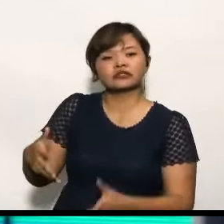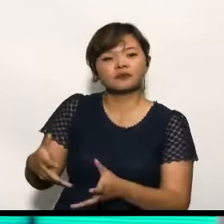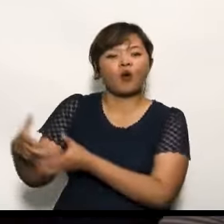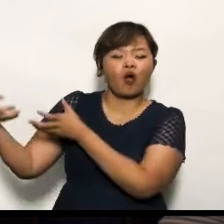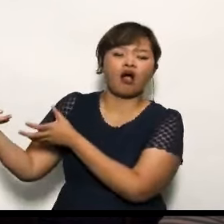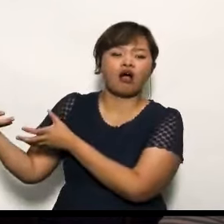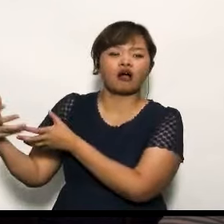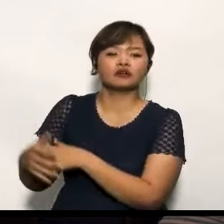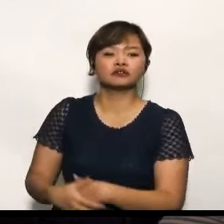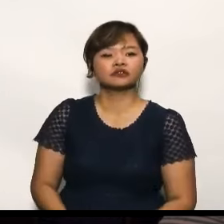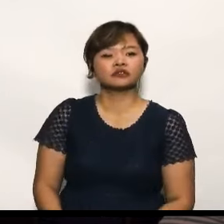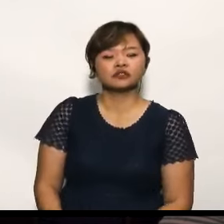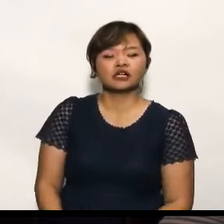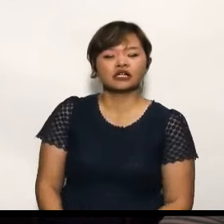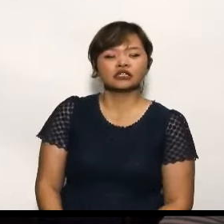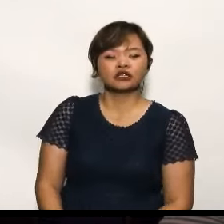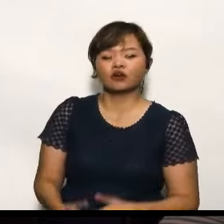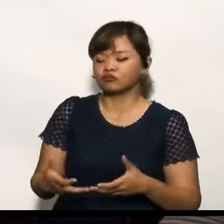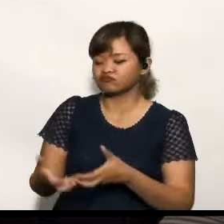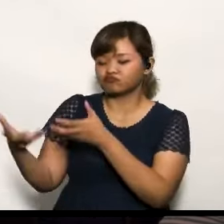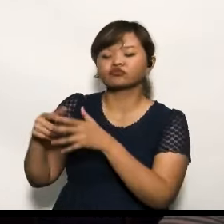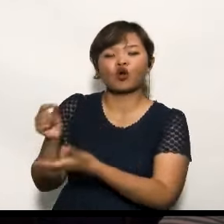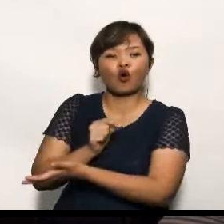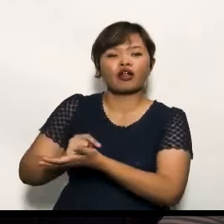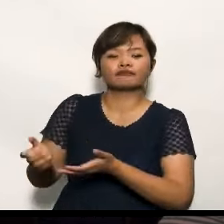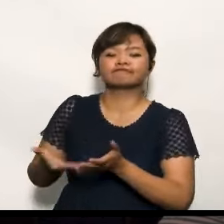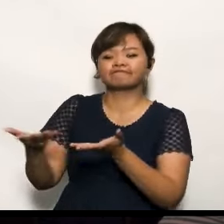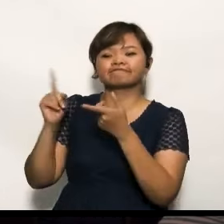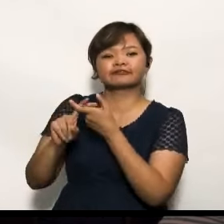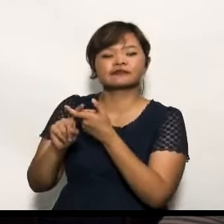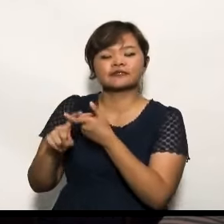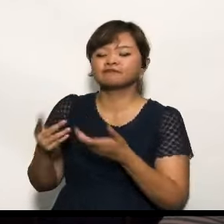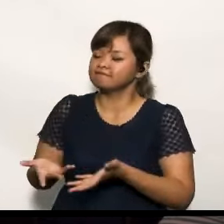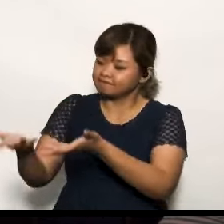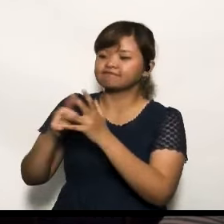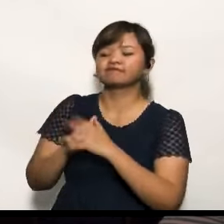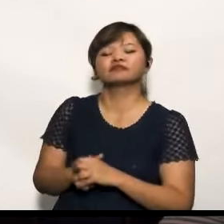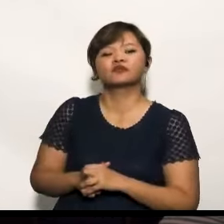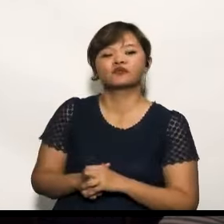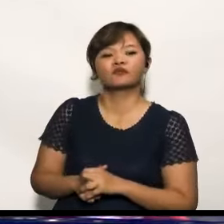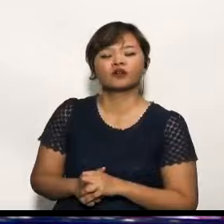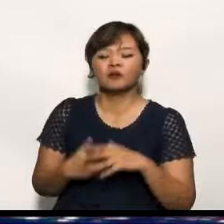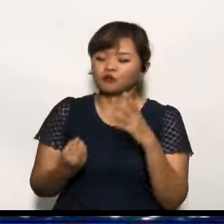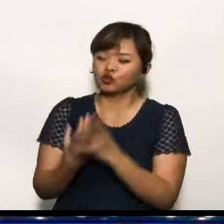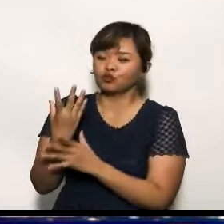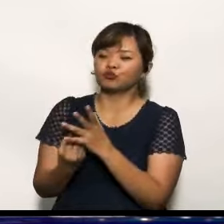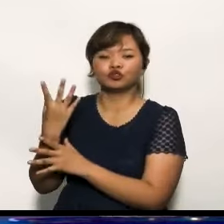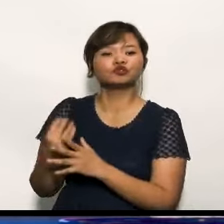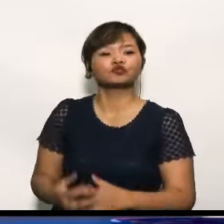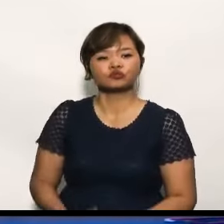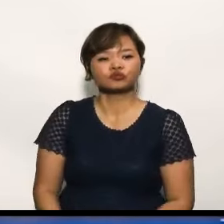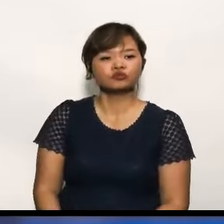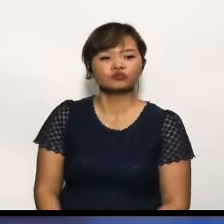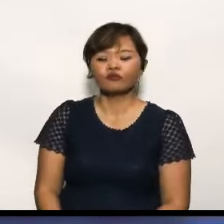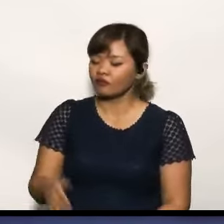kam, anaknya disekolahin, dikasih berteman, dikasih bertumbuh dengan teman-teman